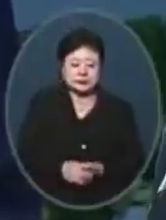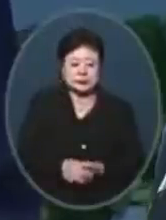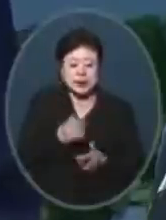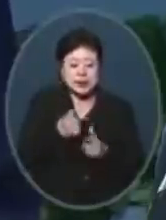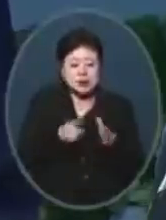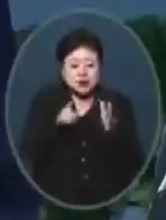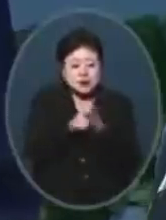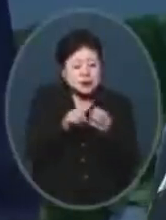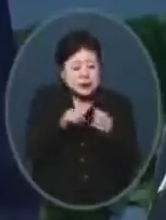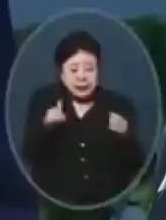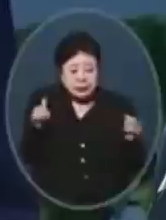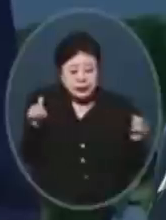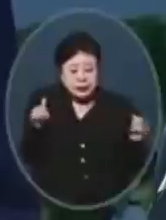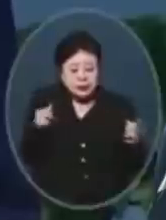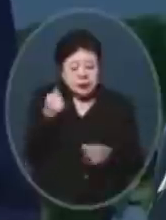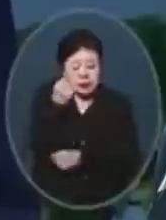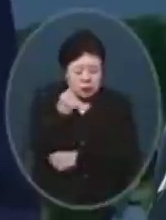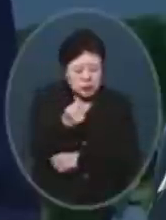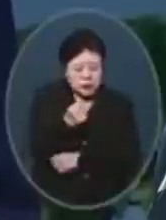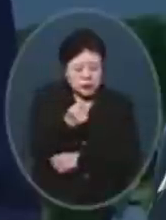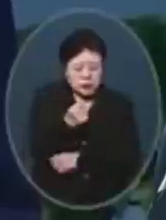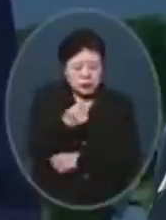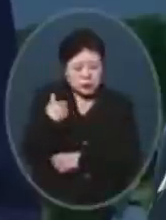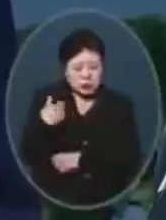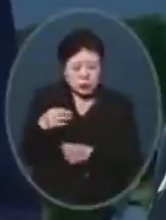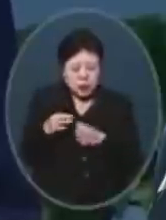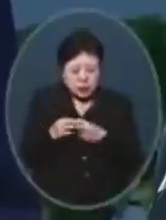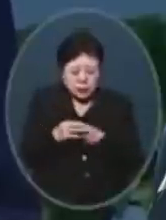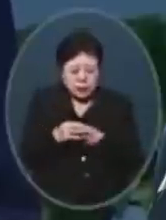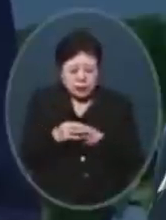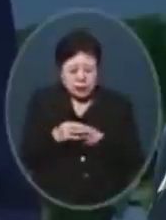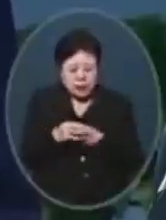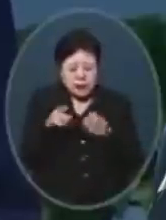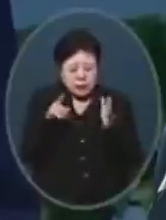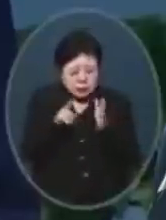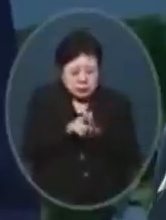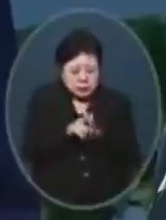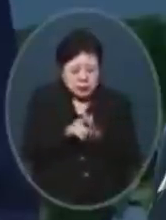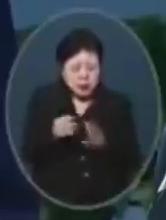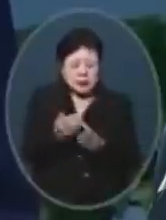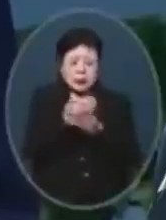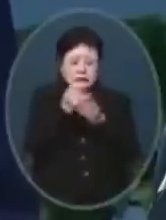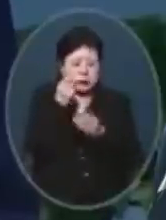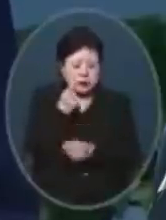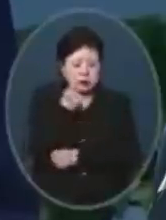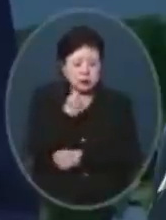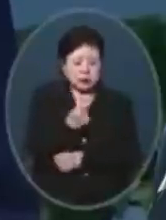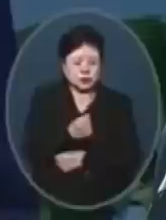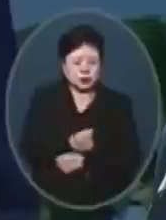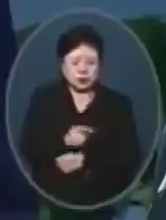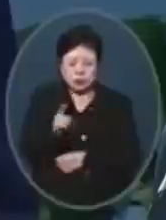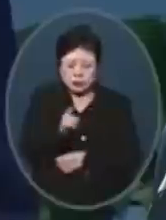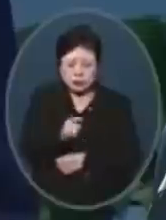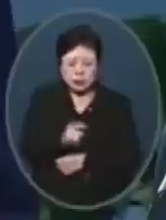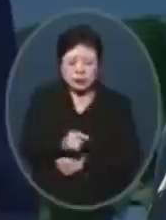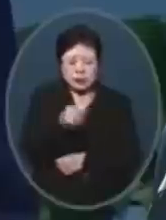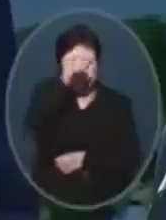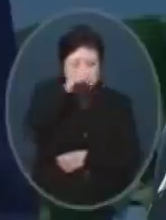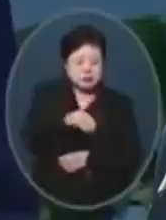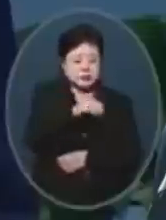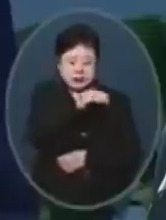예수 믿는 사람들이 근본 바탕을 잘 모르면 신앙이 발전하지 못합니다. 근본 바탕이 뭐냐?